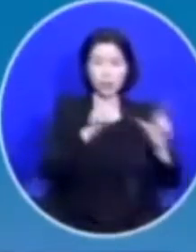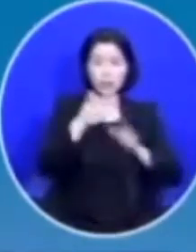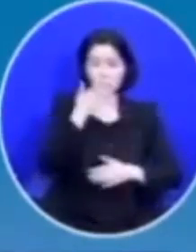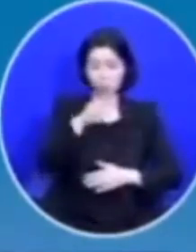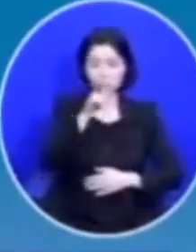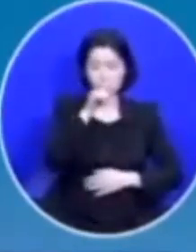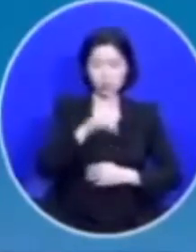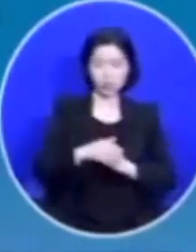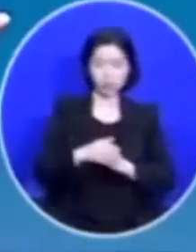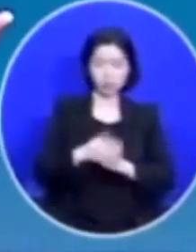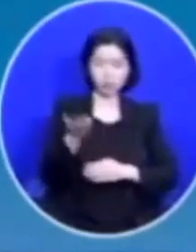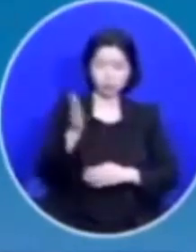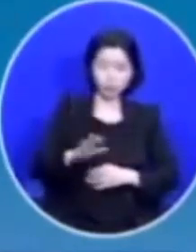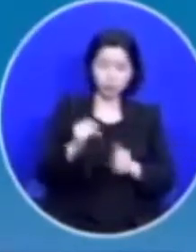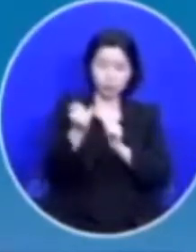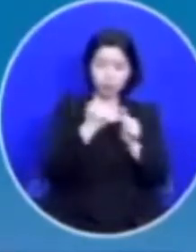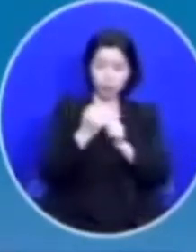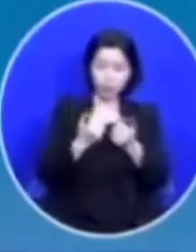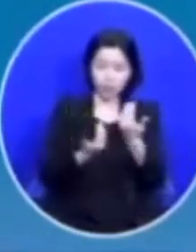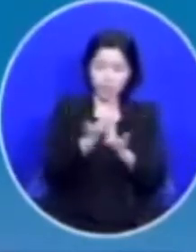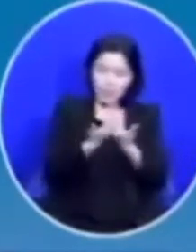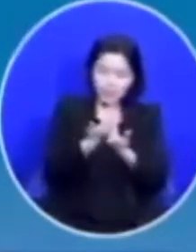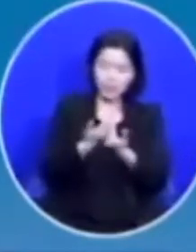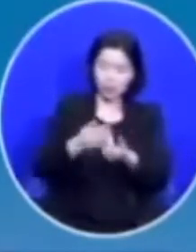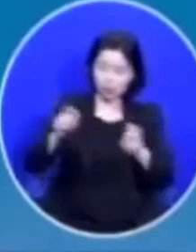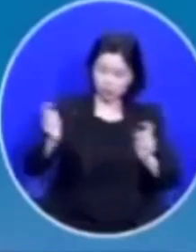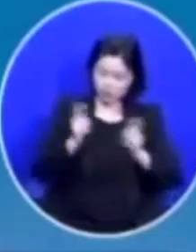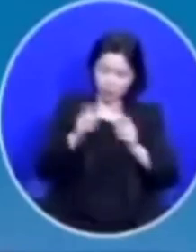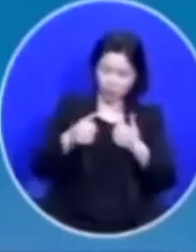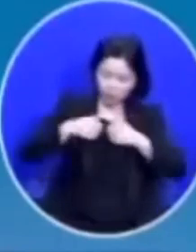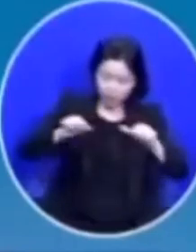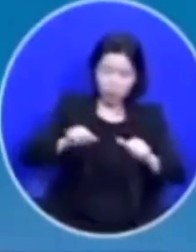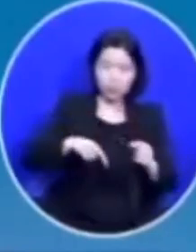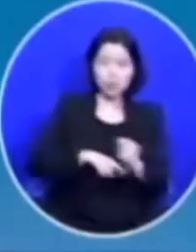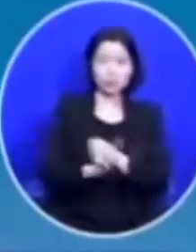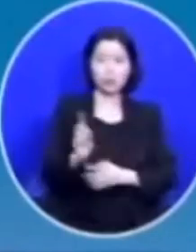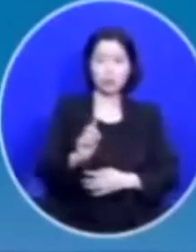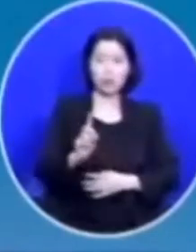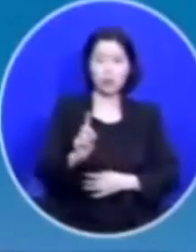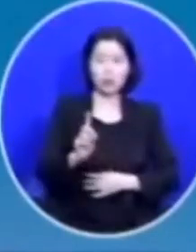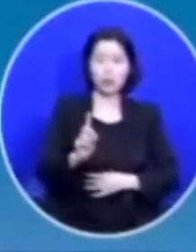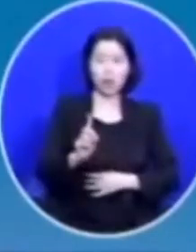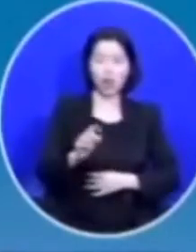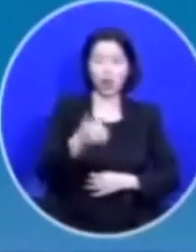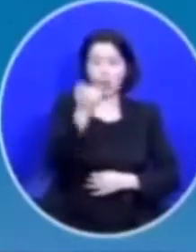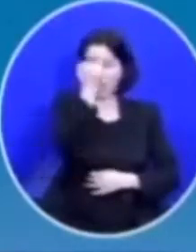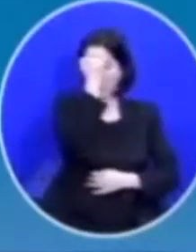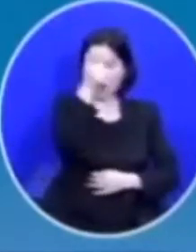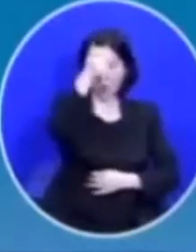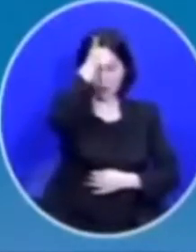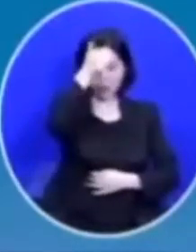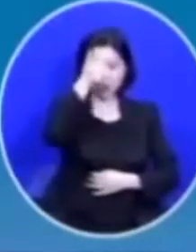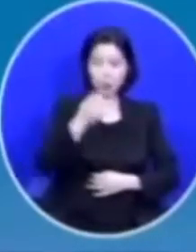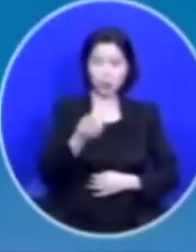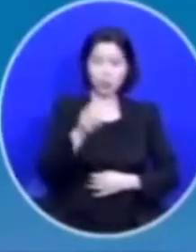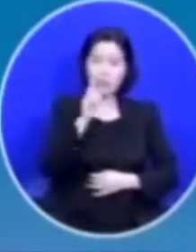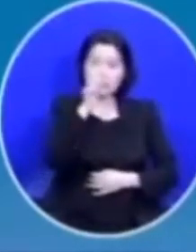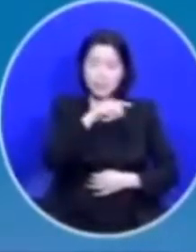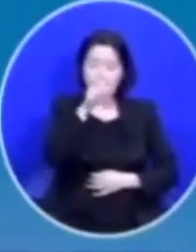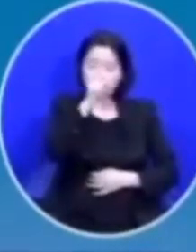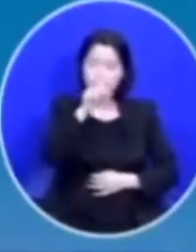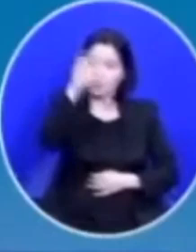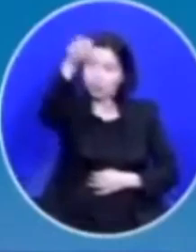그런데 부부가 서로 갈등하고 싸우고 깨어진 이유는 아담과 하와가 선악과를 다먹음